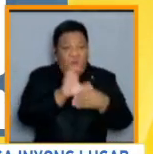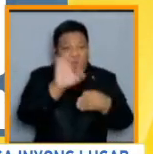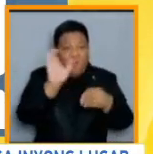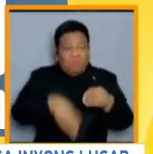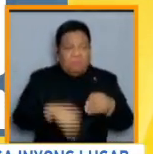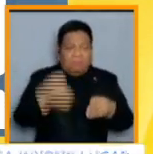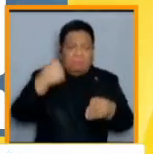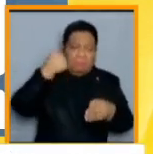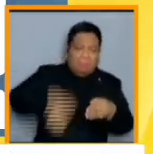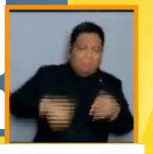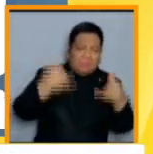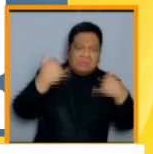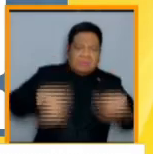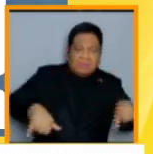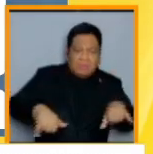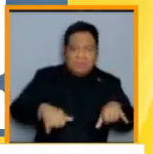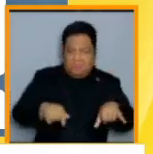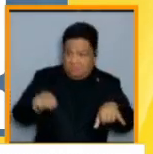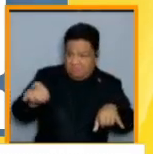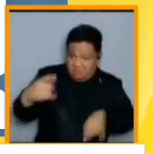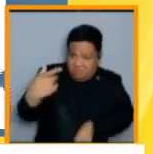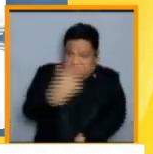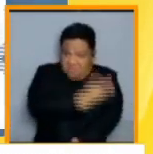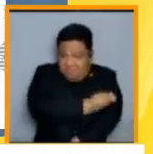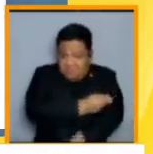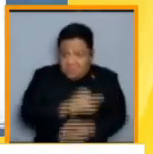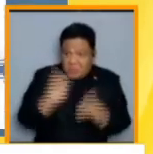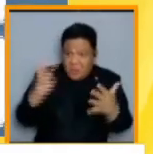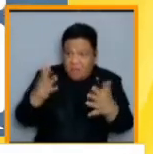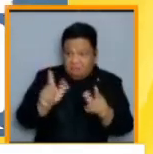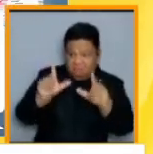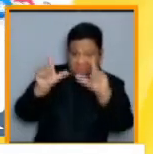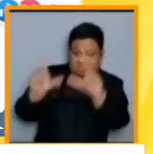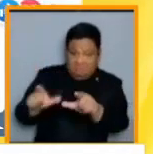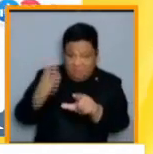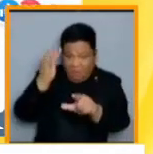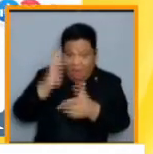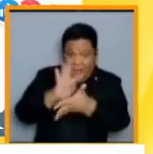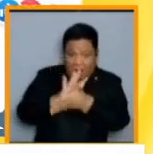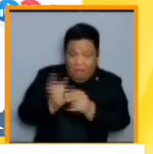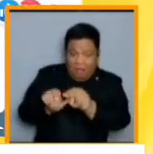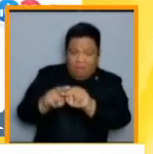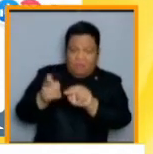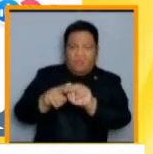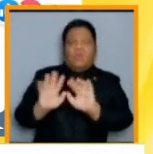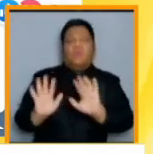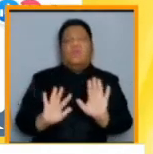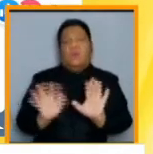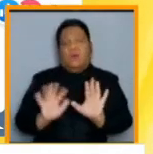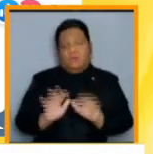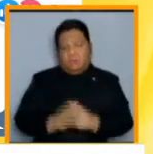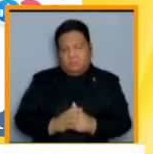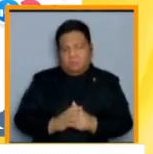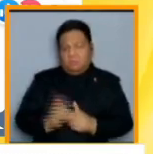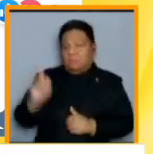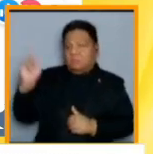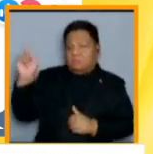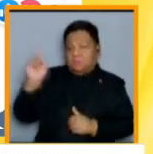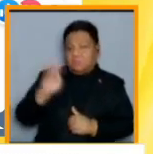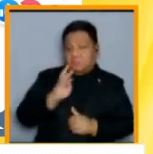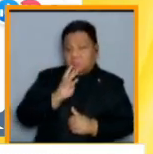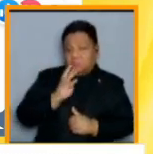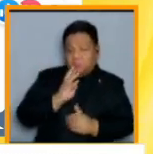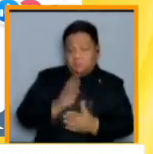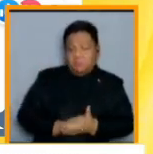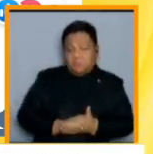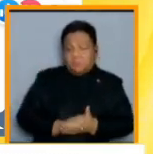babakunado sa pagtaas ng COVID-19 cases. Sabi naman ni Domingo Perez Yuan, kahit hindi mandatory ay tila dinadaan sa mga